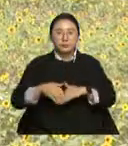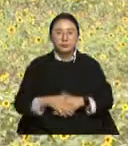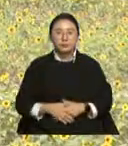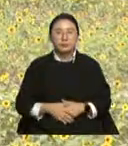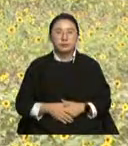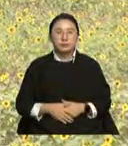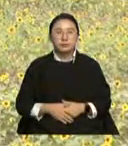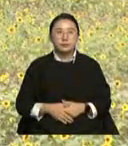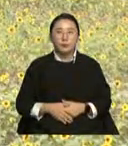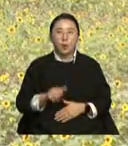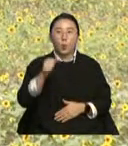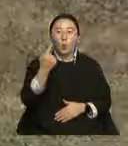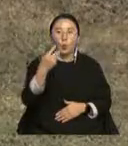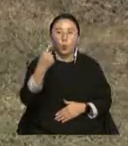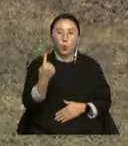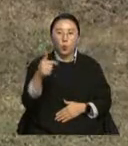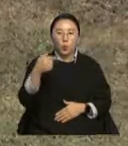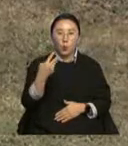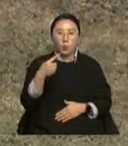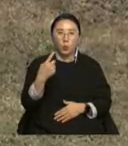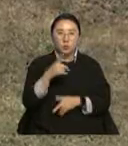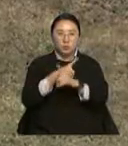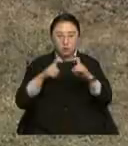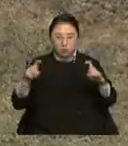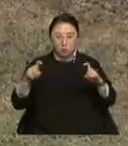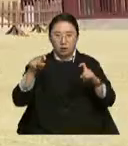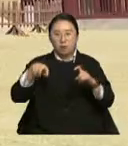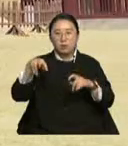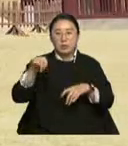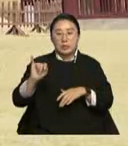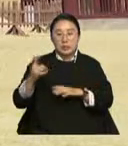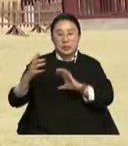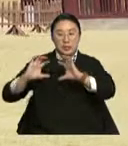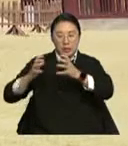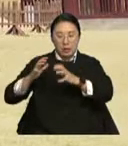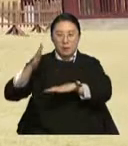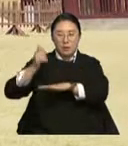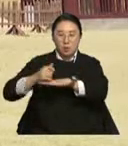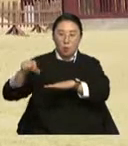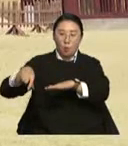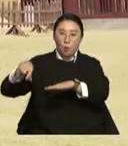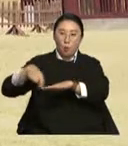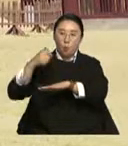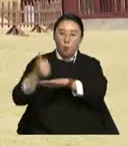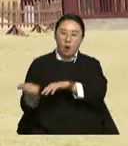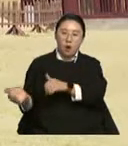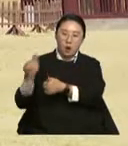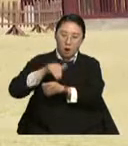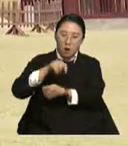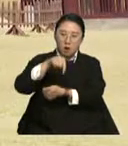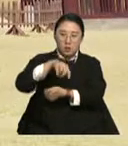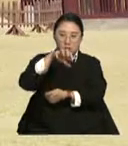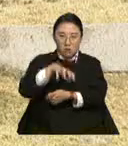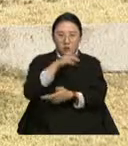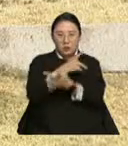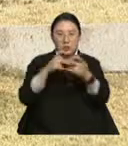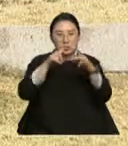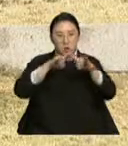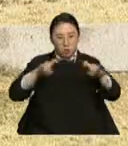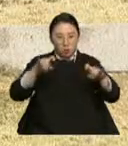계획입니다. 호로고루성과 당포성, 신라의 마지막 왕인 경순왕릉을 포함해 이제는 대전리